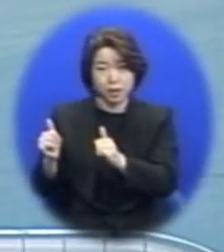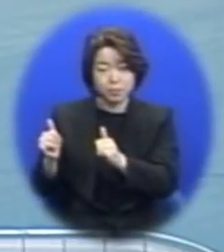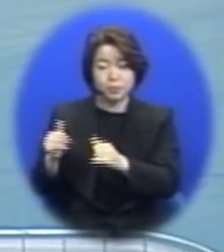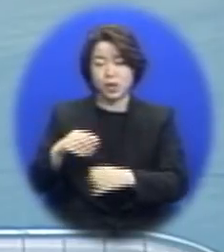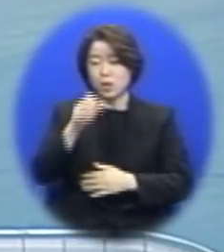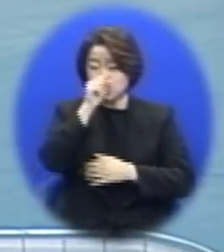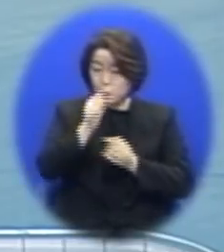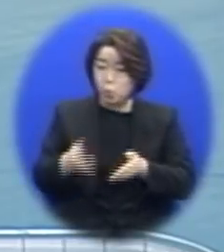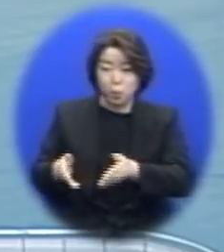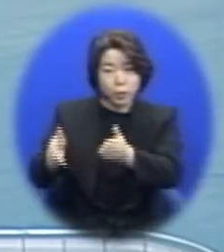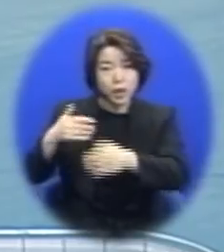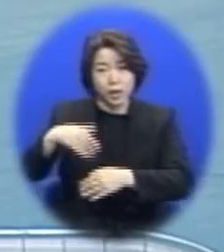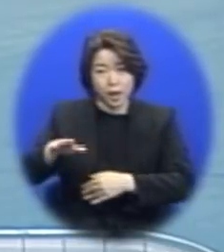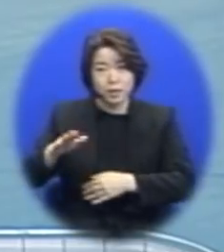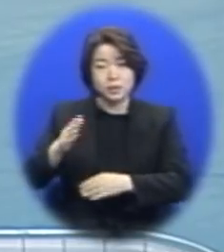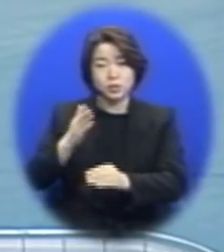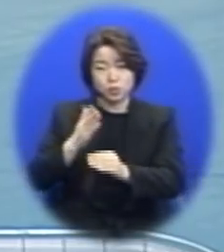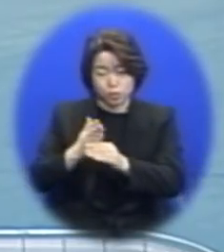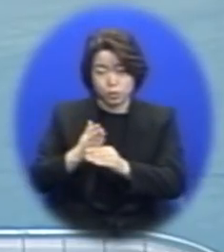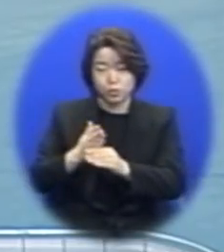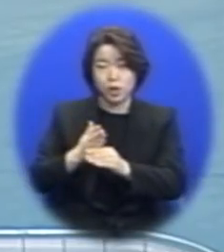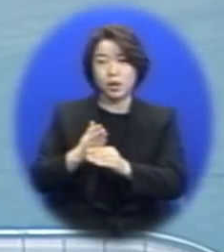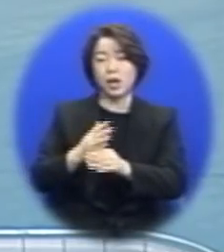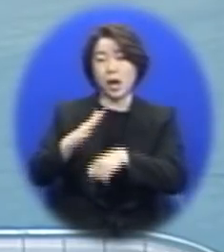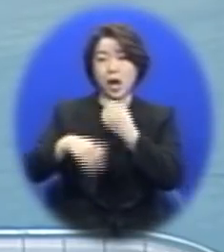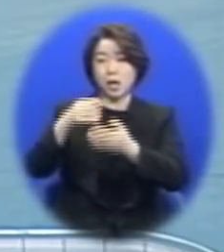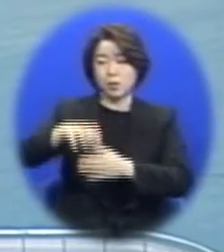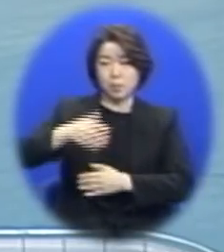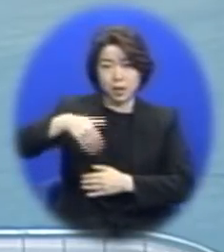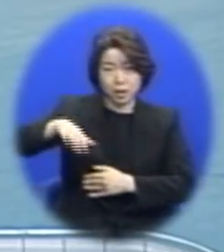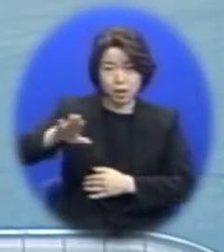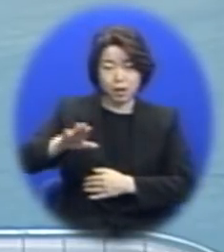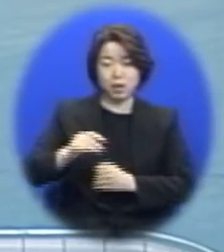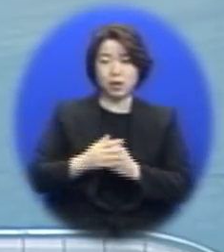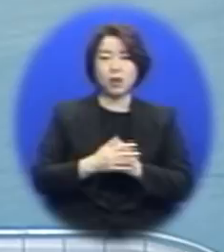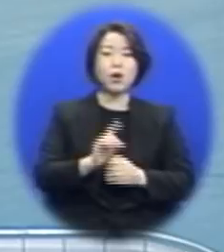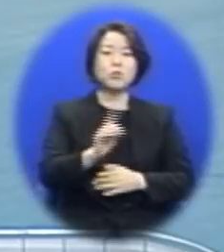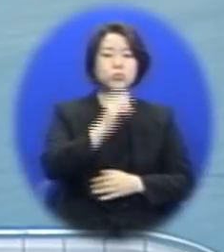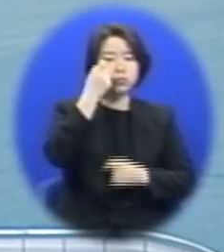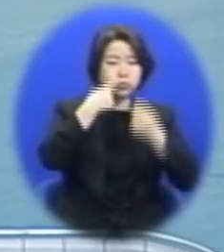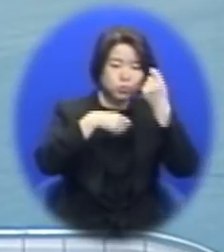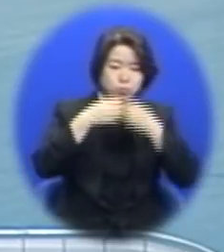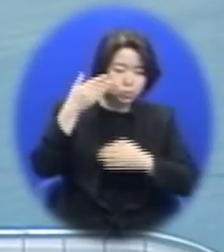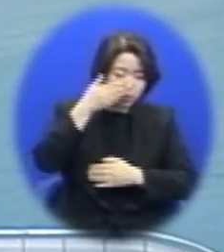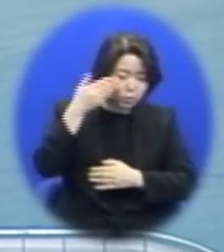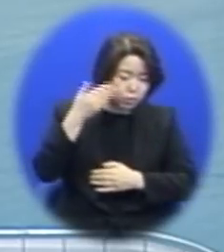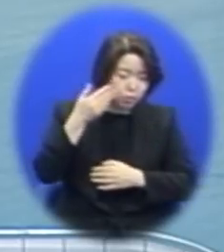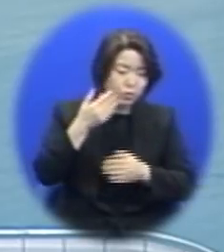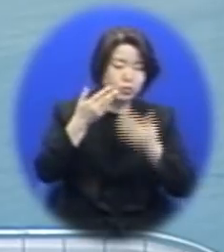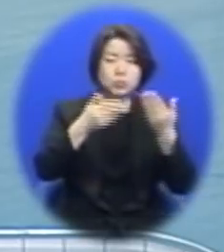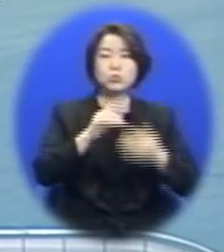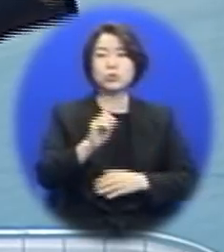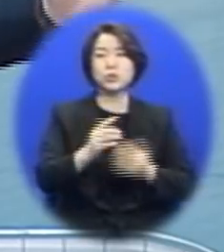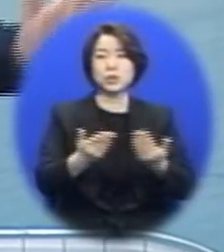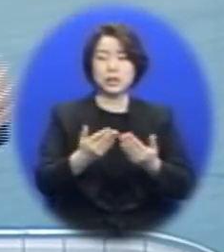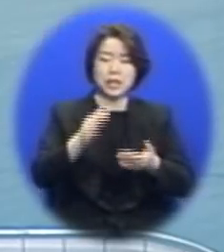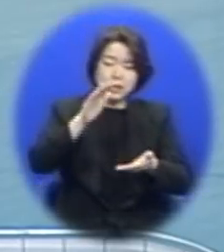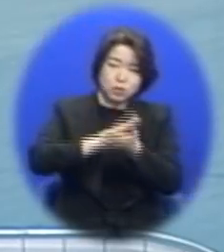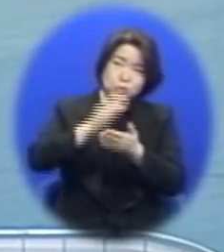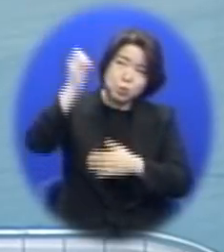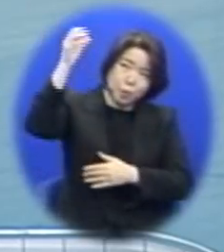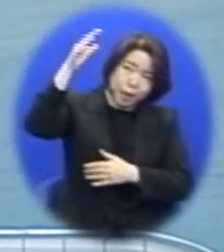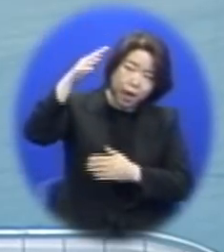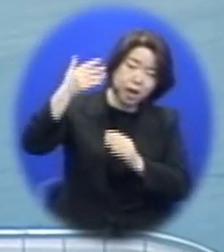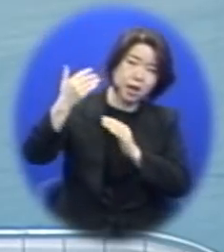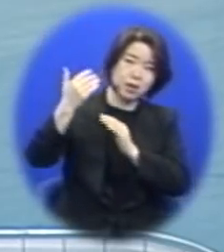가다가 하나님 앞에 간 사람에게 무슨 눈물을 씻겨줄 일이 뭐가 있으며, 뜨거운 햇볕을 가려줄 이유가